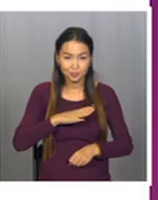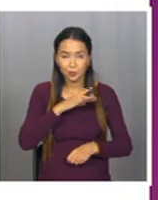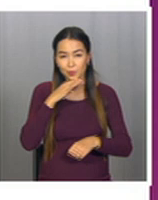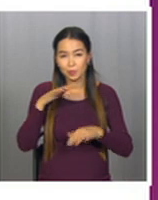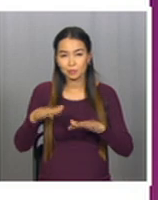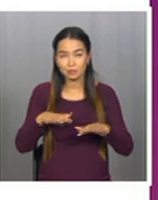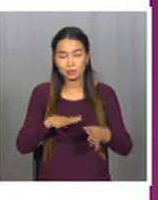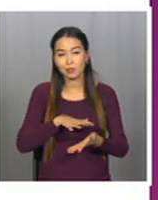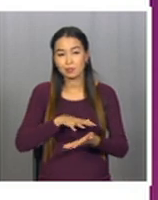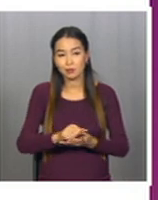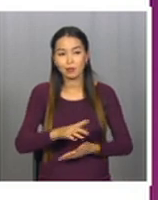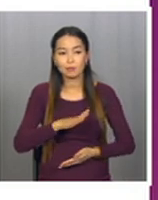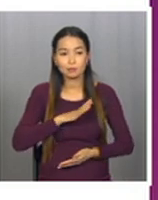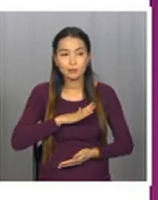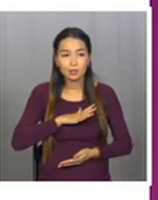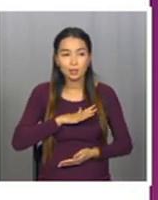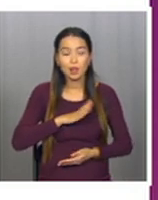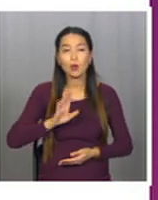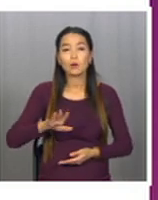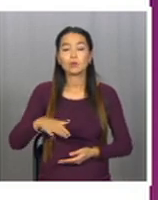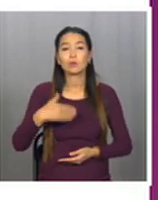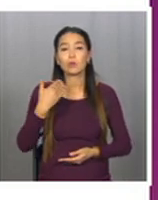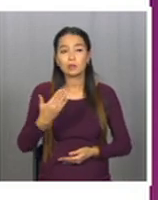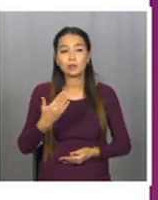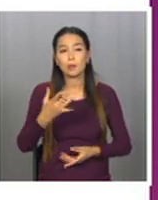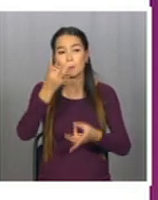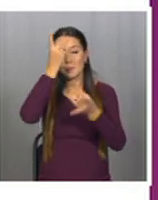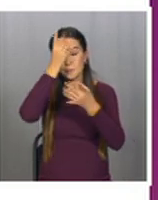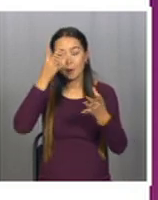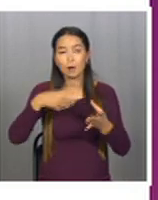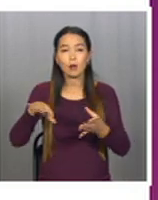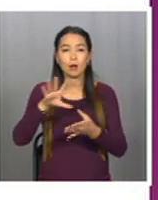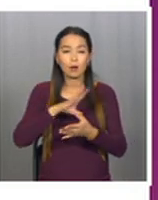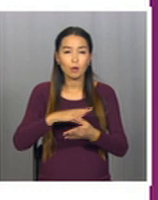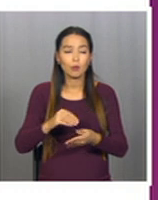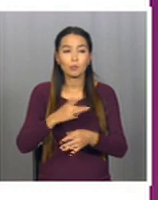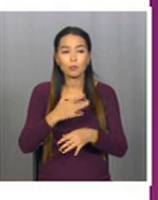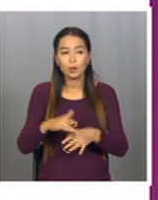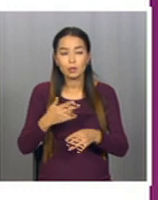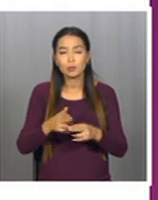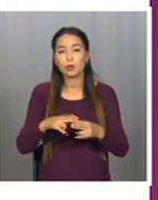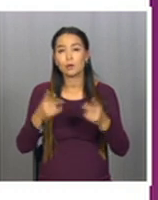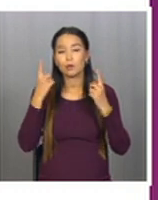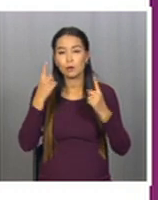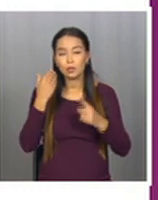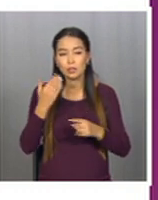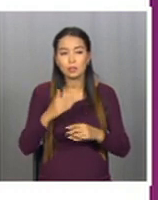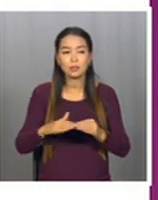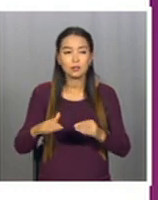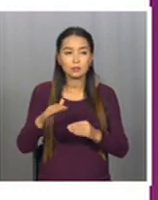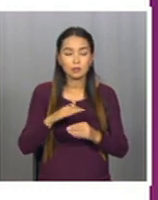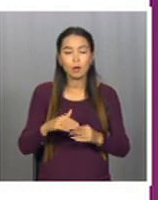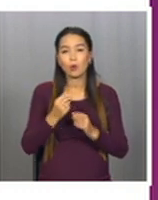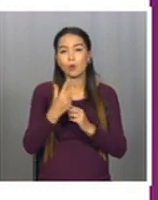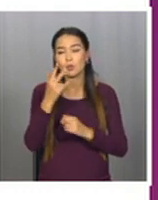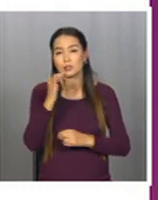шеккен болатын. Сонымен қатар оқушылар, мәдениеттің құлдырауы Іле даласында 13-ші ғасырда,